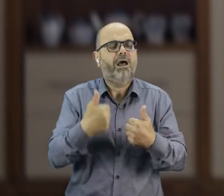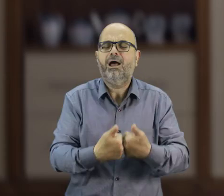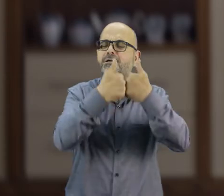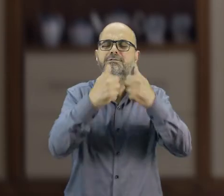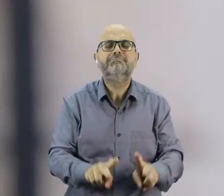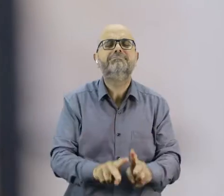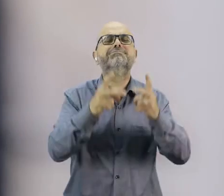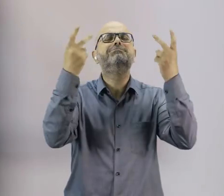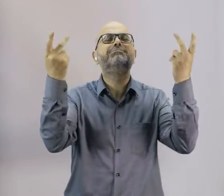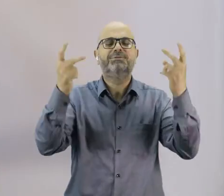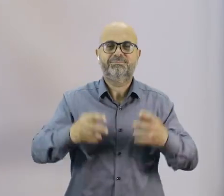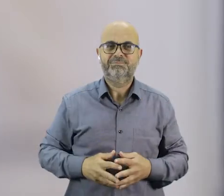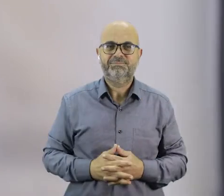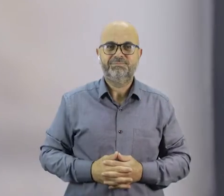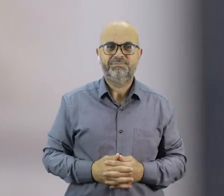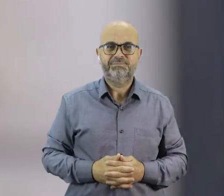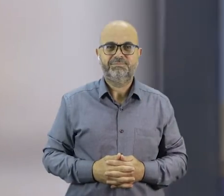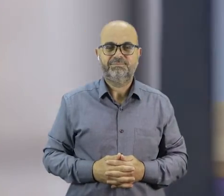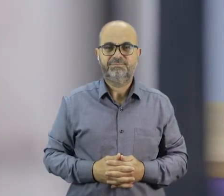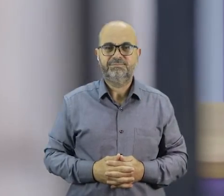على عقب تقريباً.